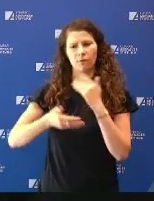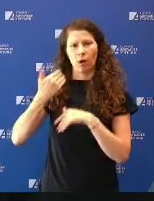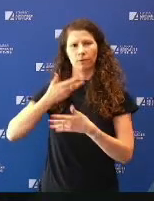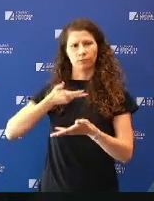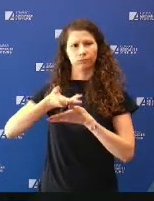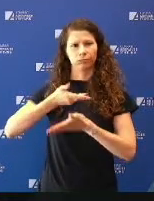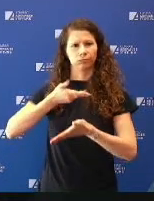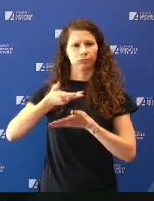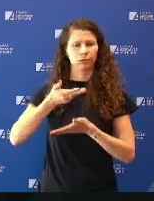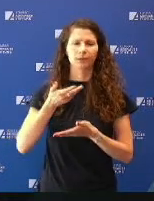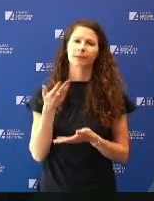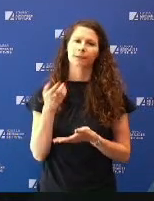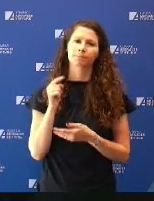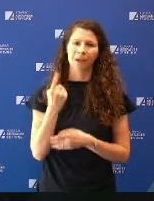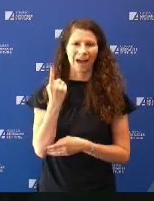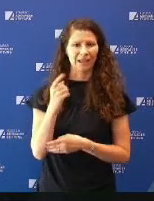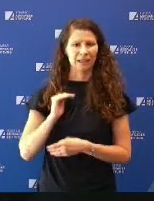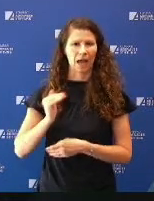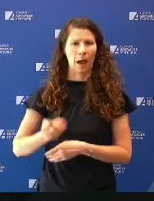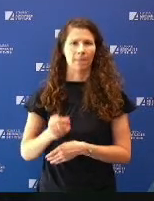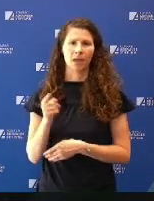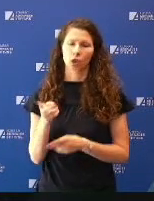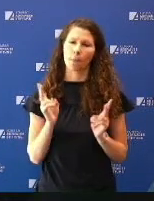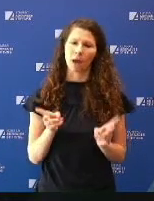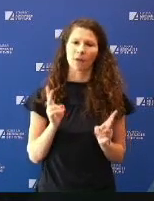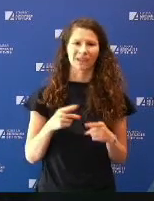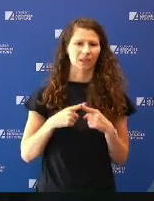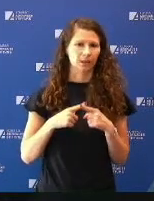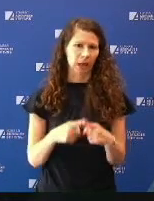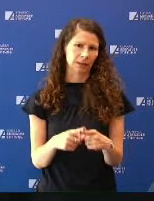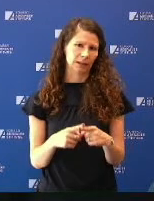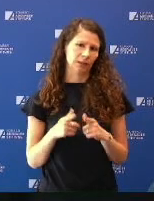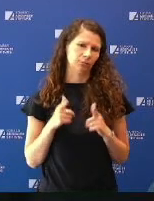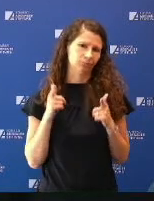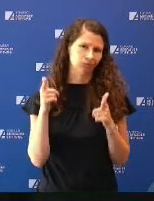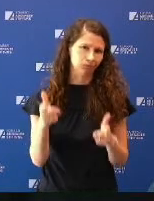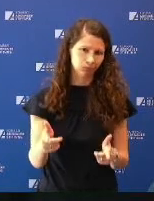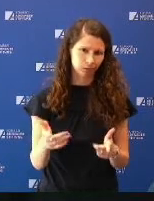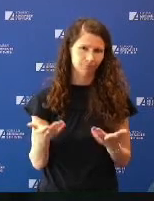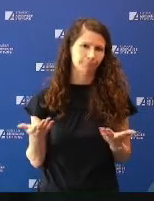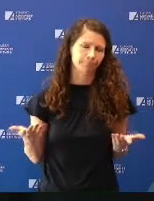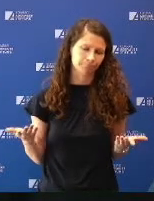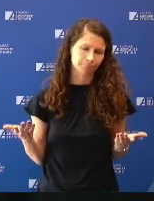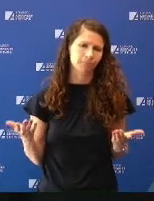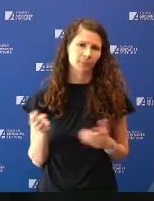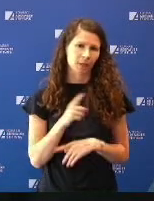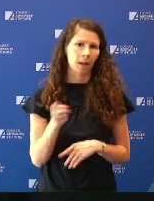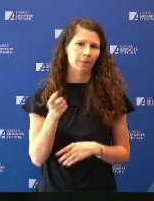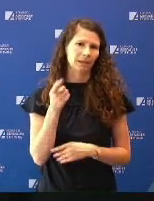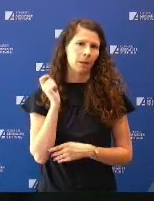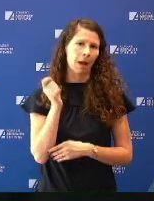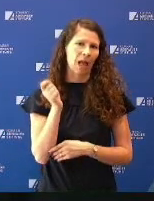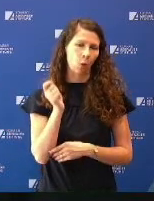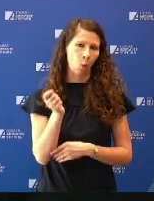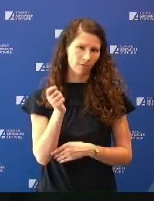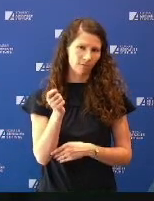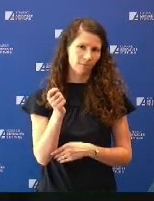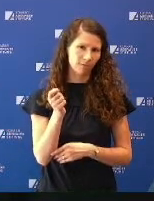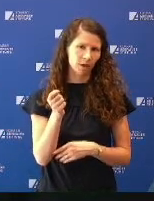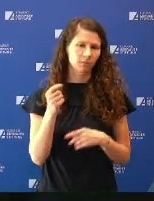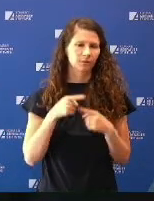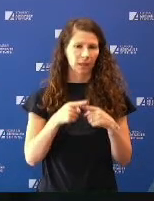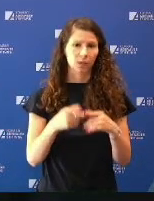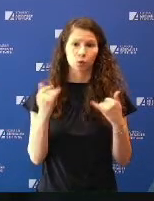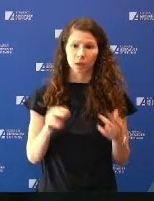davon gehabt, eine Dame fuhr sonst immer mit dem Taxi zur Bahnstation und jetzt nutzt sie